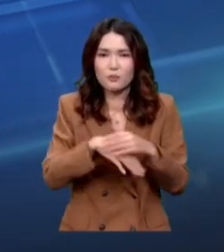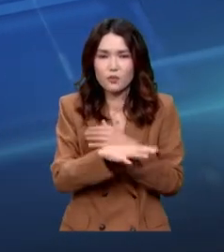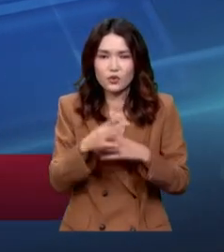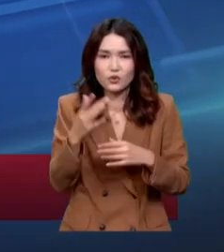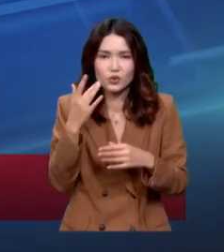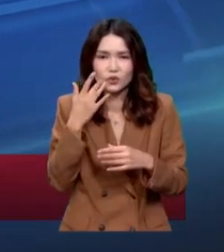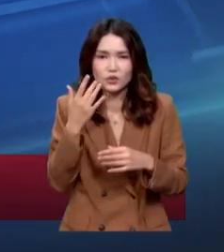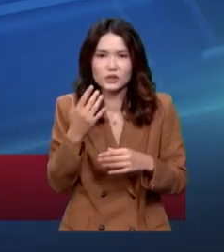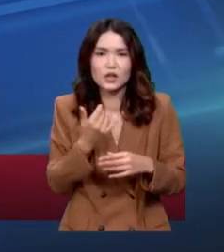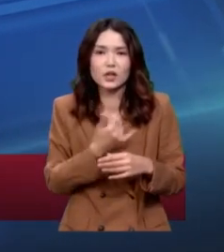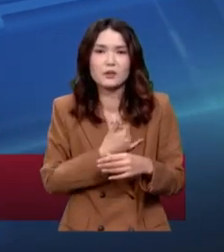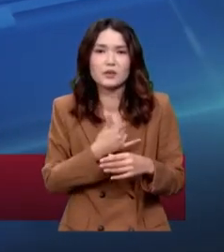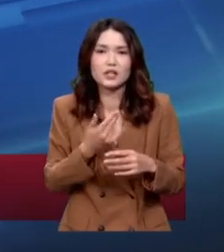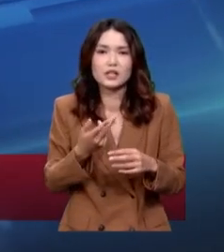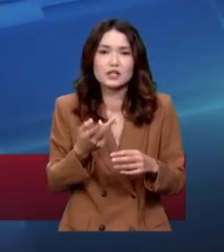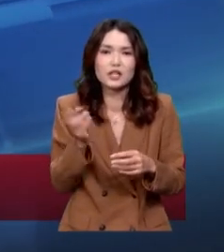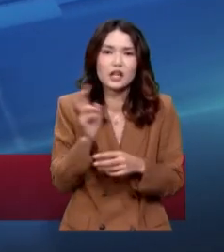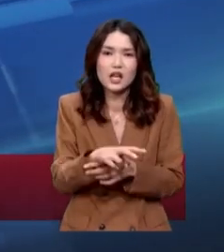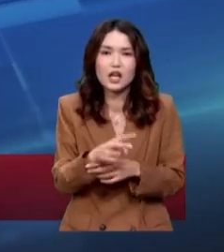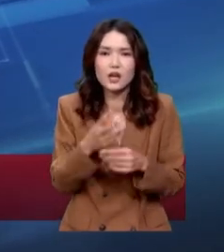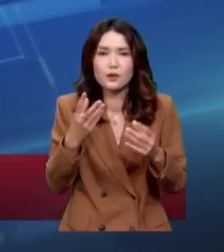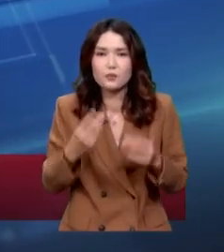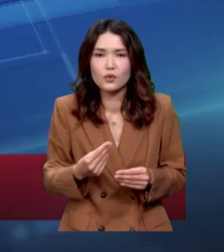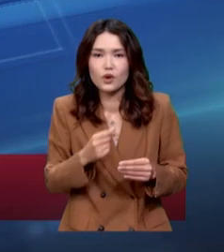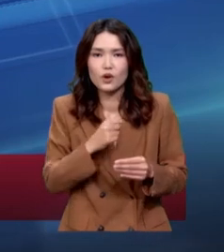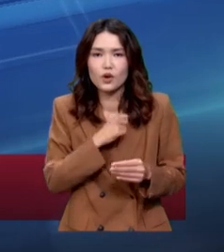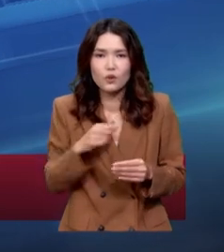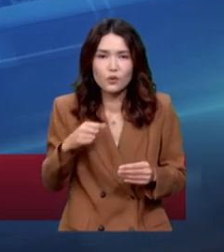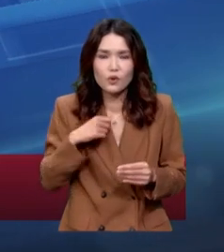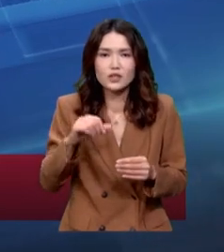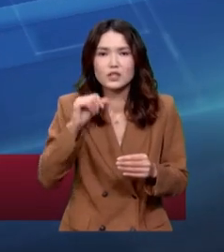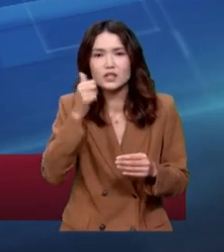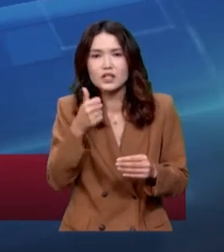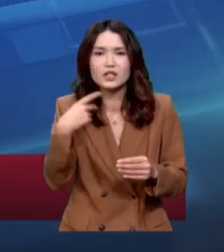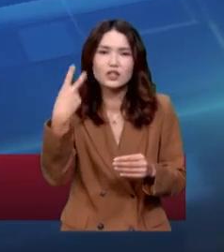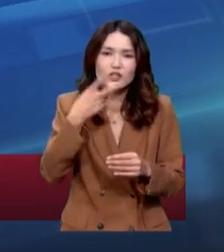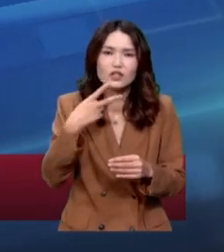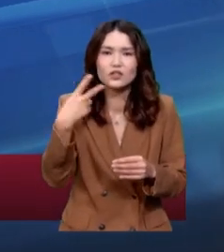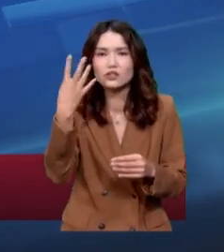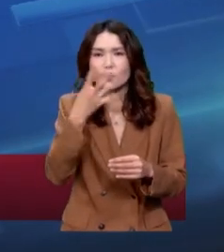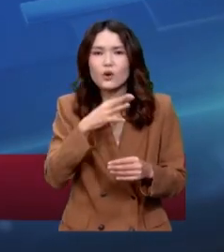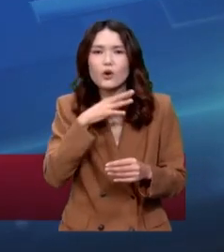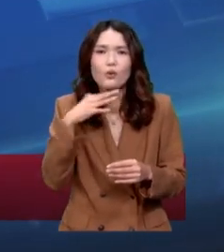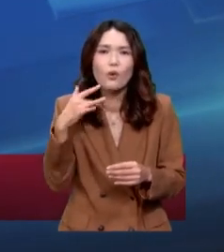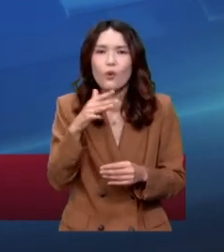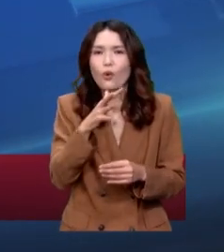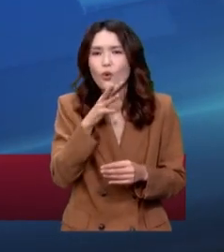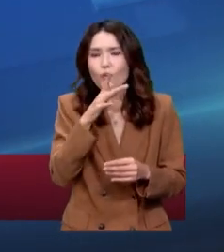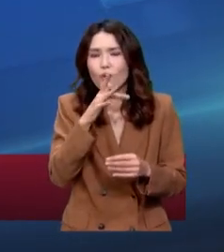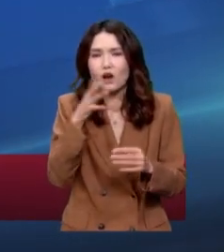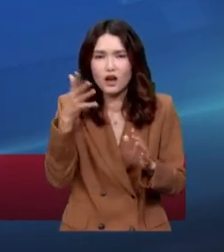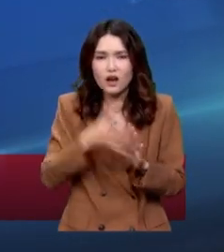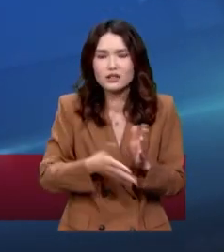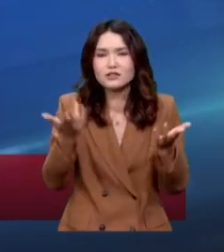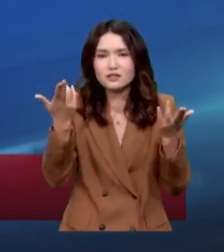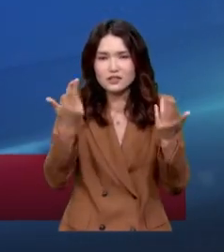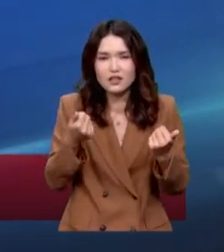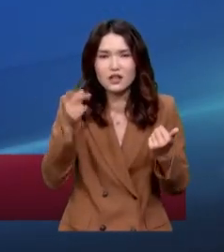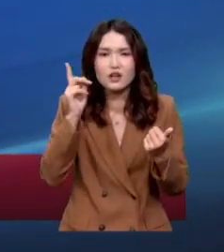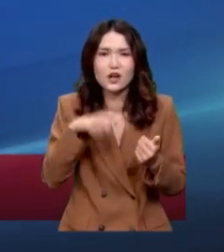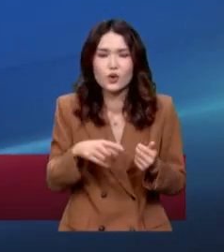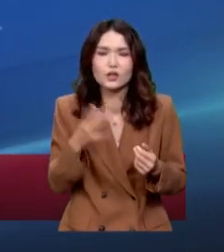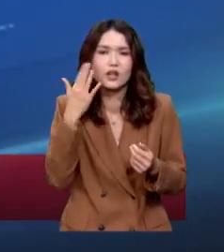қайтарыламыз, кейбірлеріне уақыт керек, бір жылдан, екі жыл, үш жыл, төрт, көптеген уақыт кететін ол рас, ол өтірік